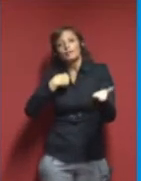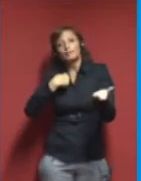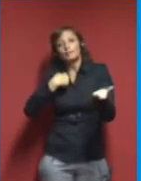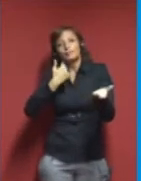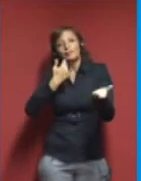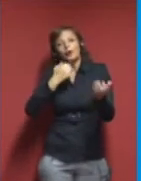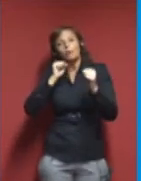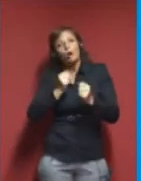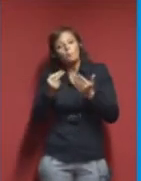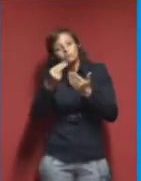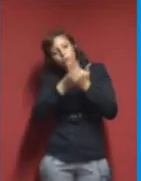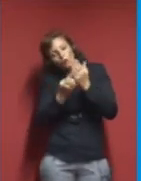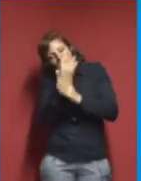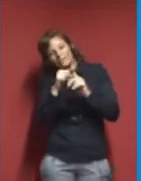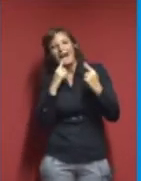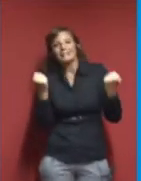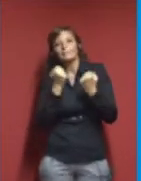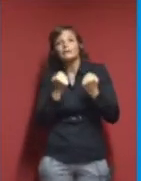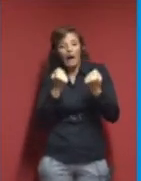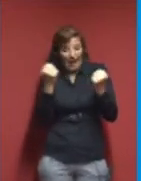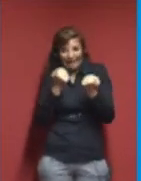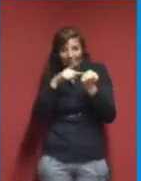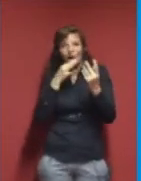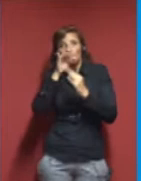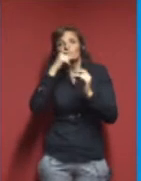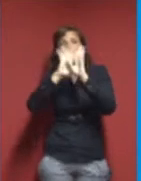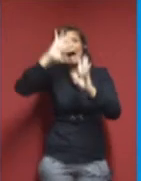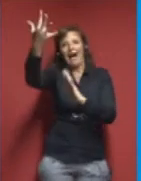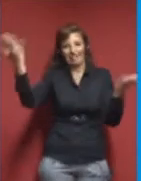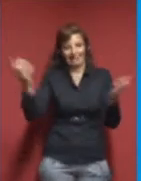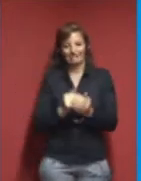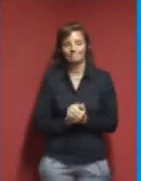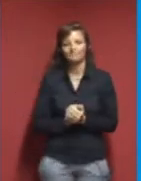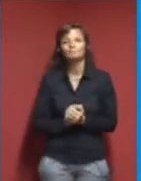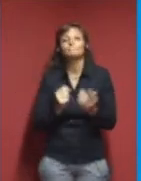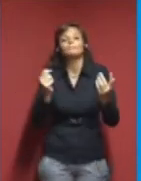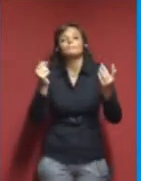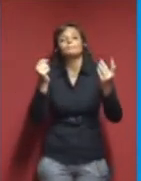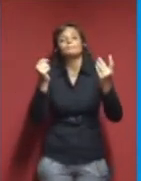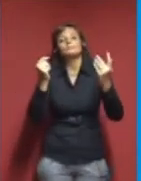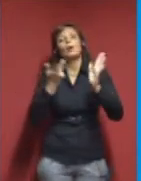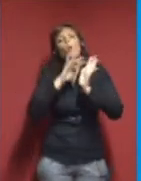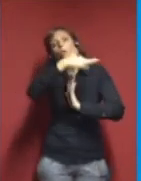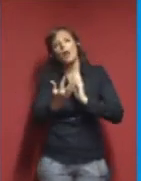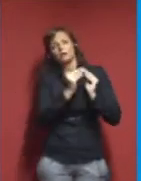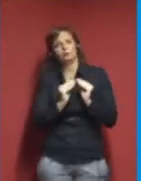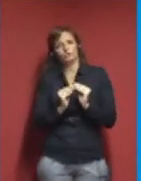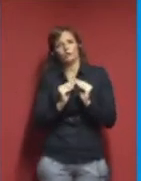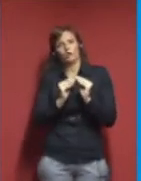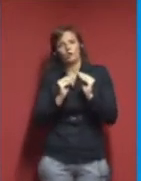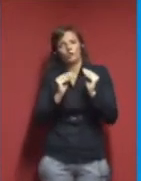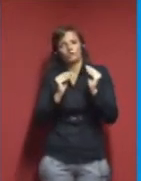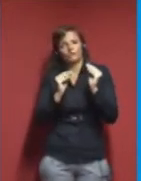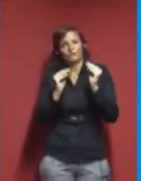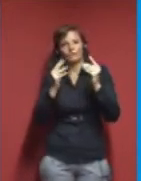nel quale noi progettiamo delle attività per gli altri. Un'altra modalità di agire per